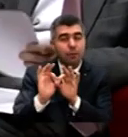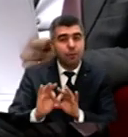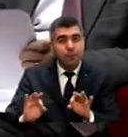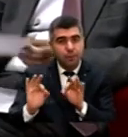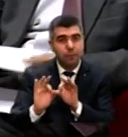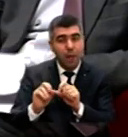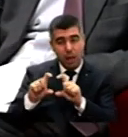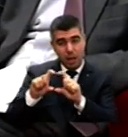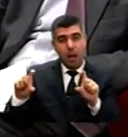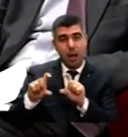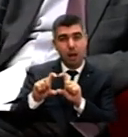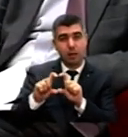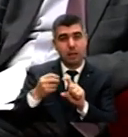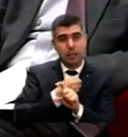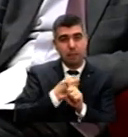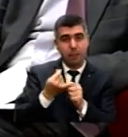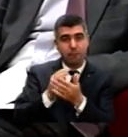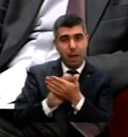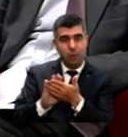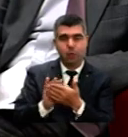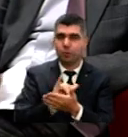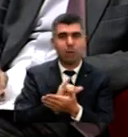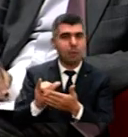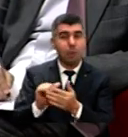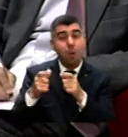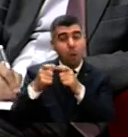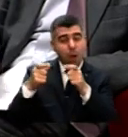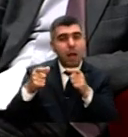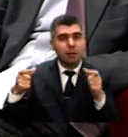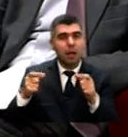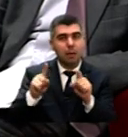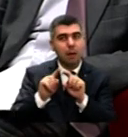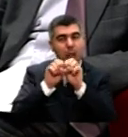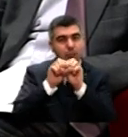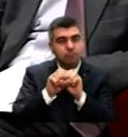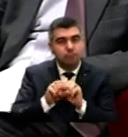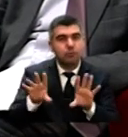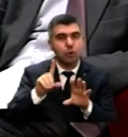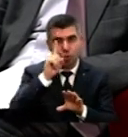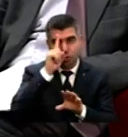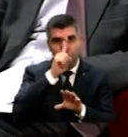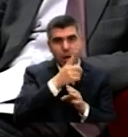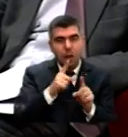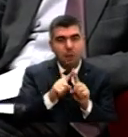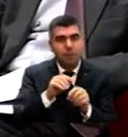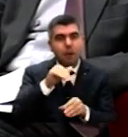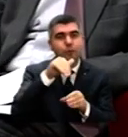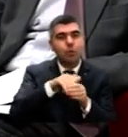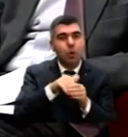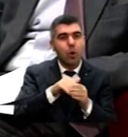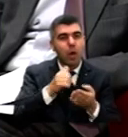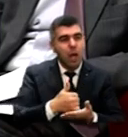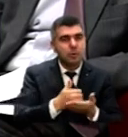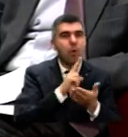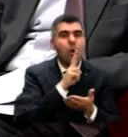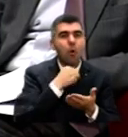كافيش. اذا حنا خدامين على توسيع ديال الحمايه الاجتماعيه، وهذا الشيء تنقولوا صندوق المقاصه عباد الله خاص يتراجع،